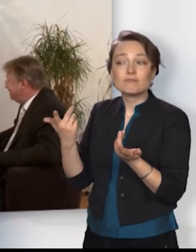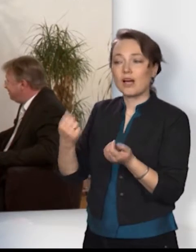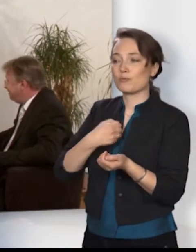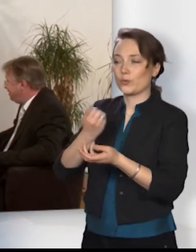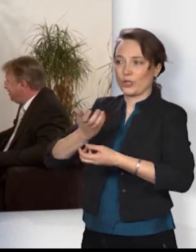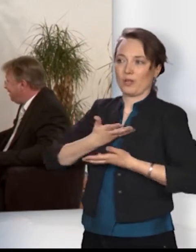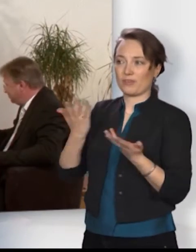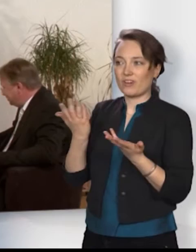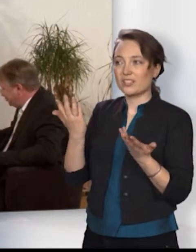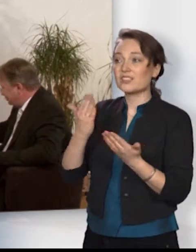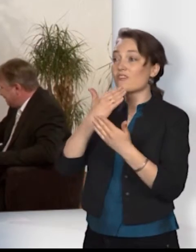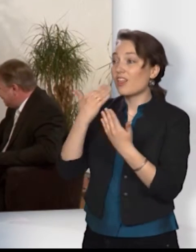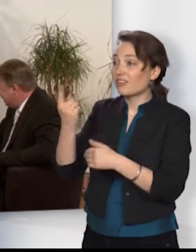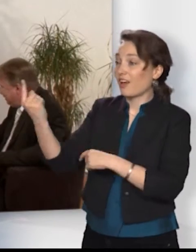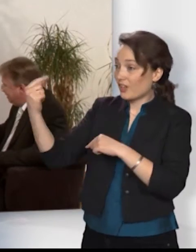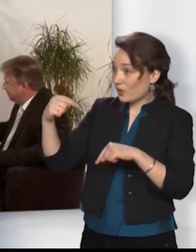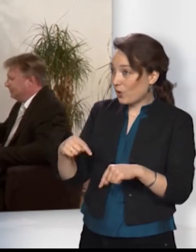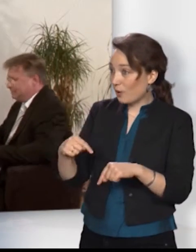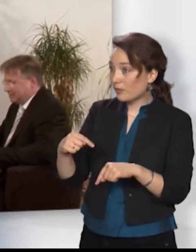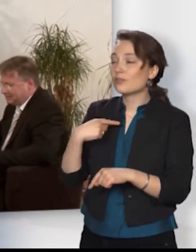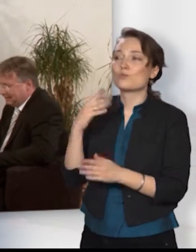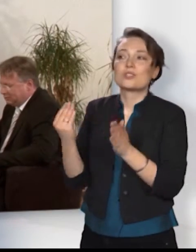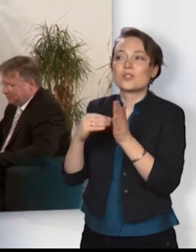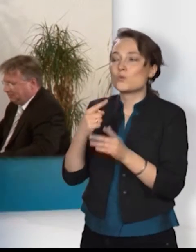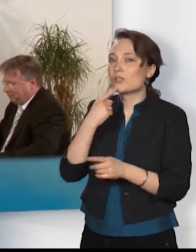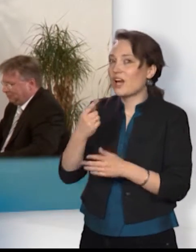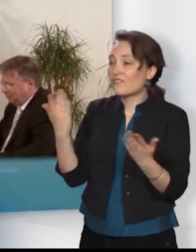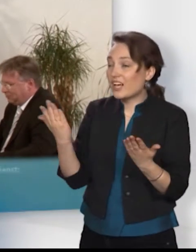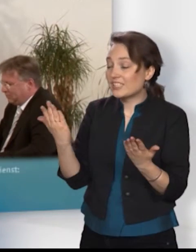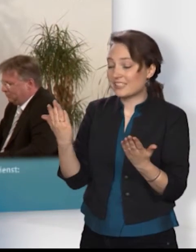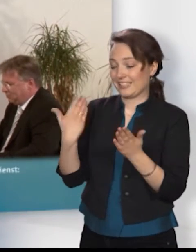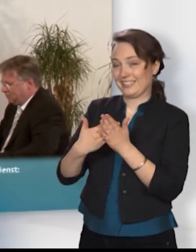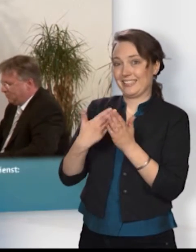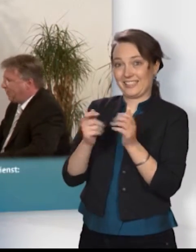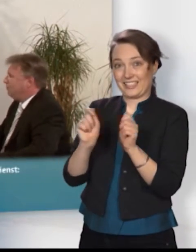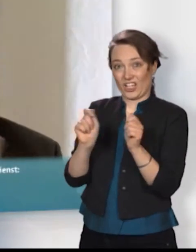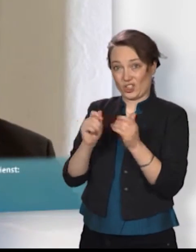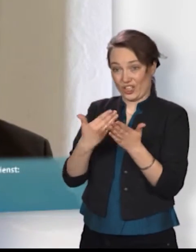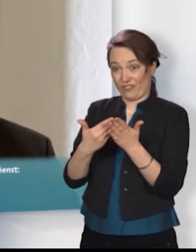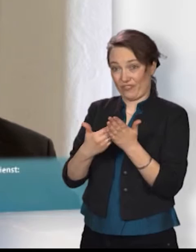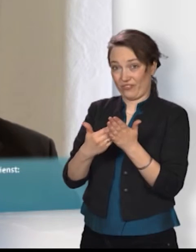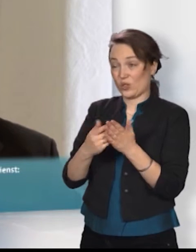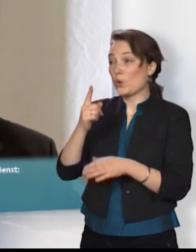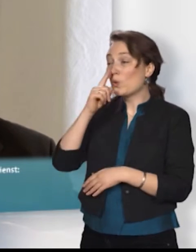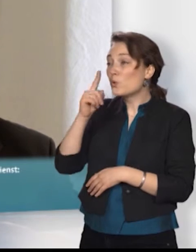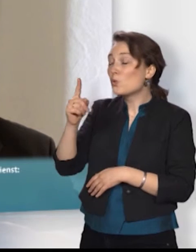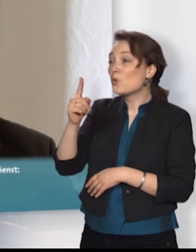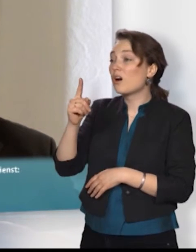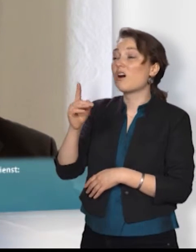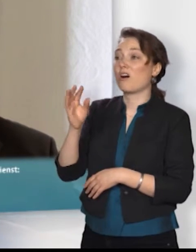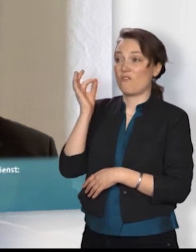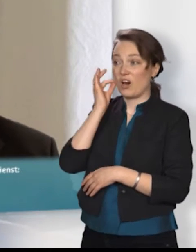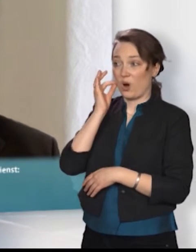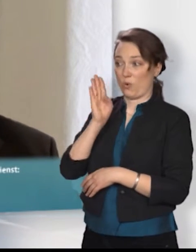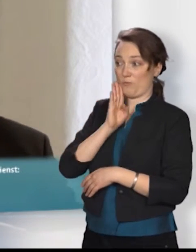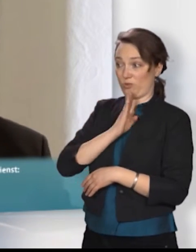bei uns waren. Eines muss ich ja noch sagen, diese Zeitschrift können nicht nur Frauen und Mütter abonnieren. Ich